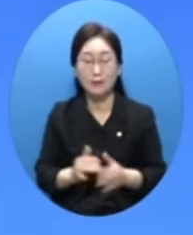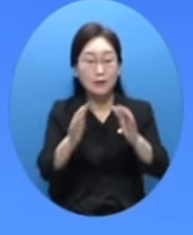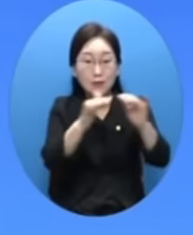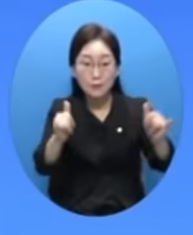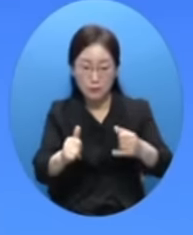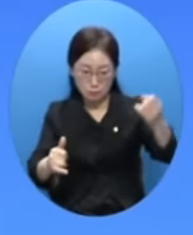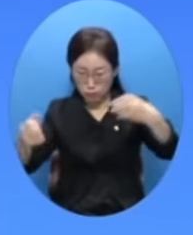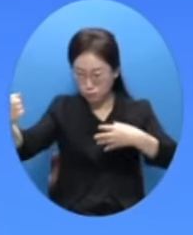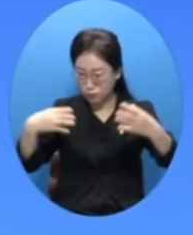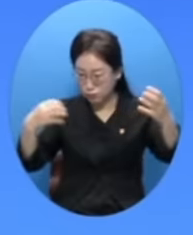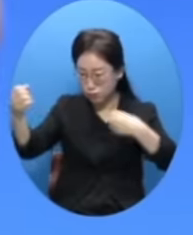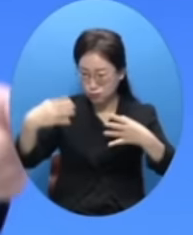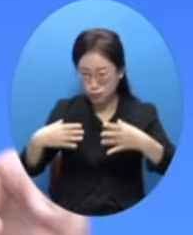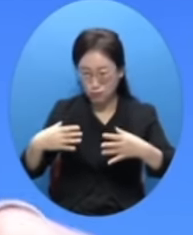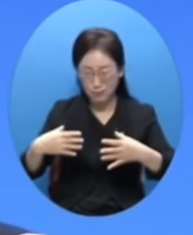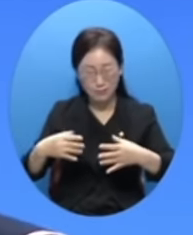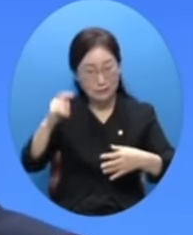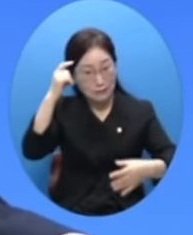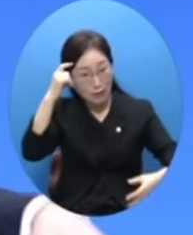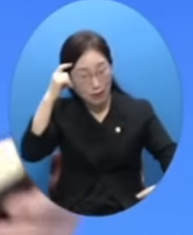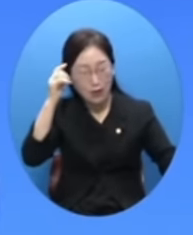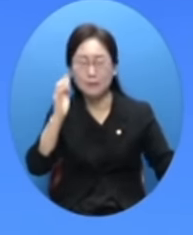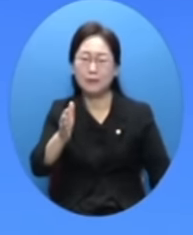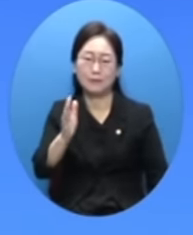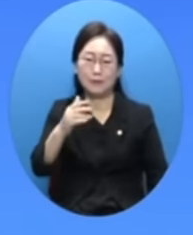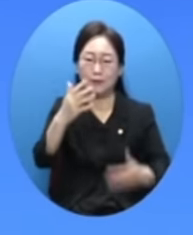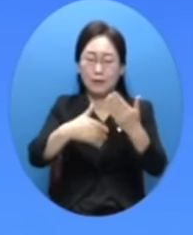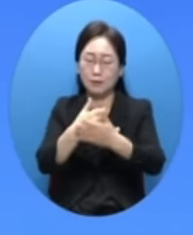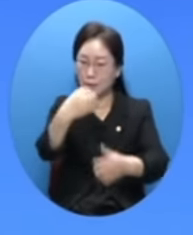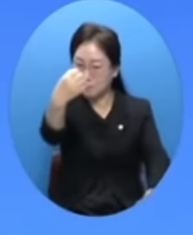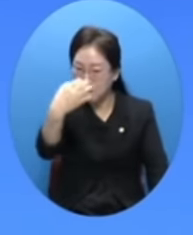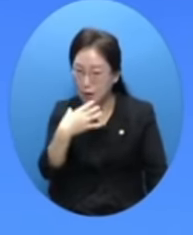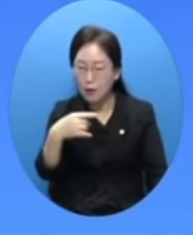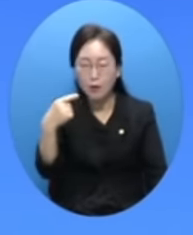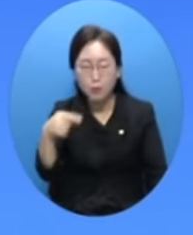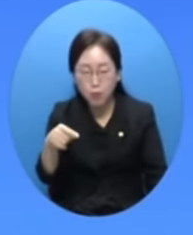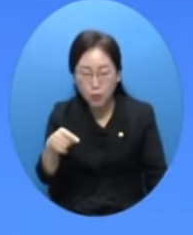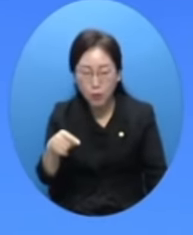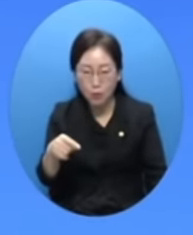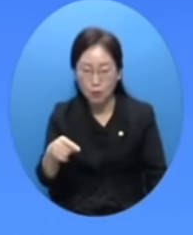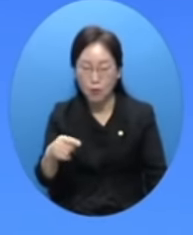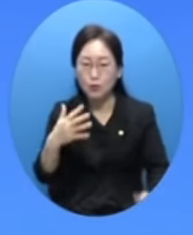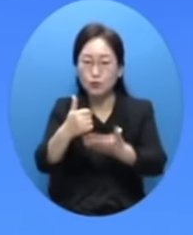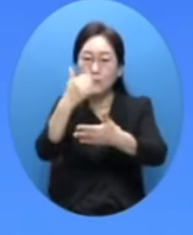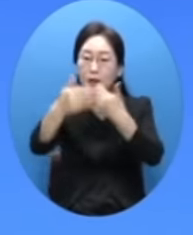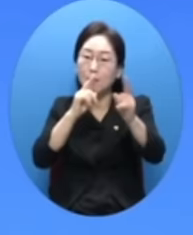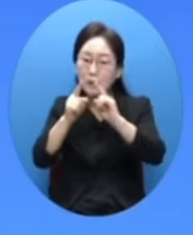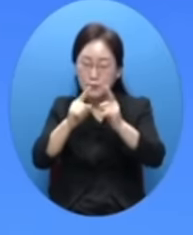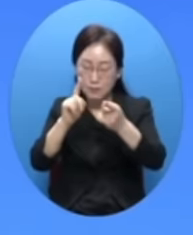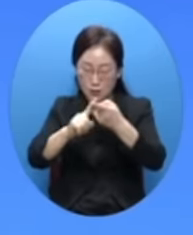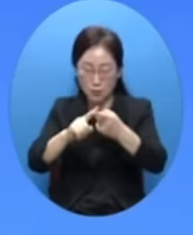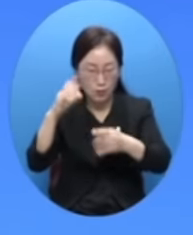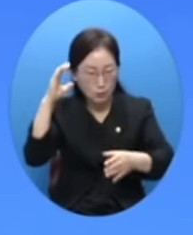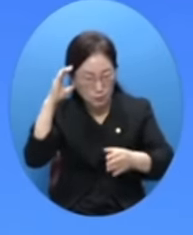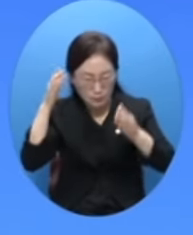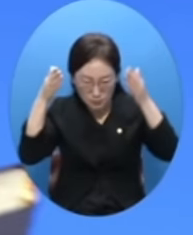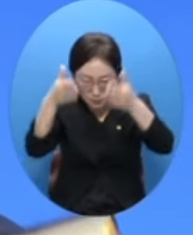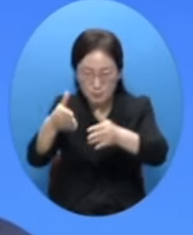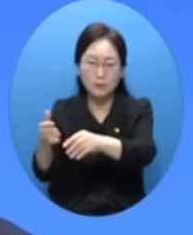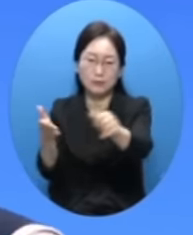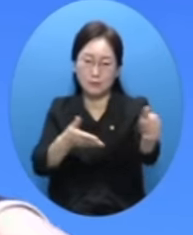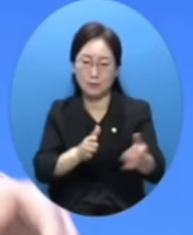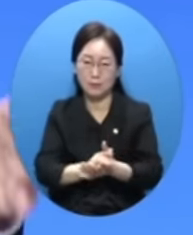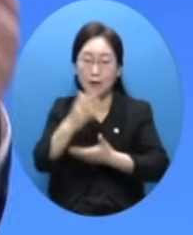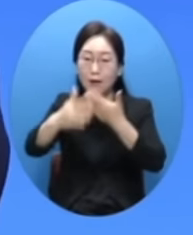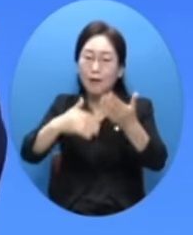나에게 뭐라고 말하는 것을 신경 쓸 것이 아니라 하나님이 내게 어떻게 말씀하시는가, 주의 말씀에 귀를 기울이시기 바랍니다.